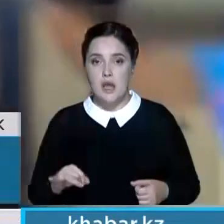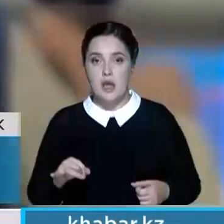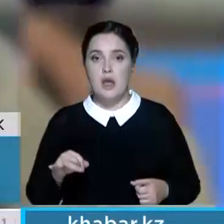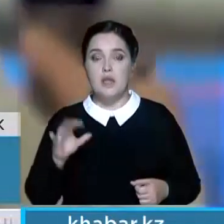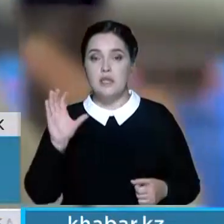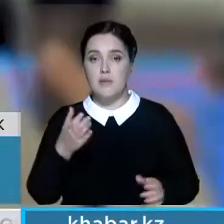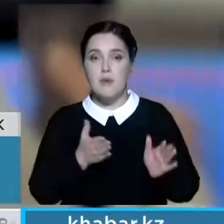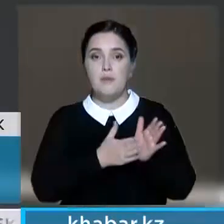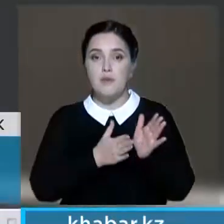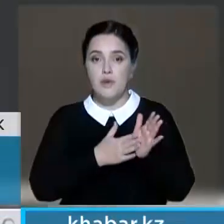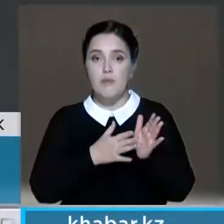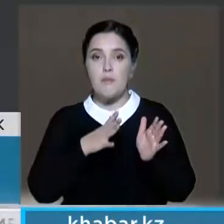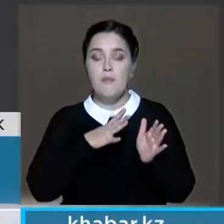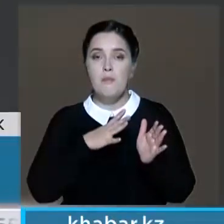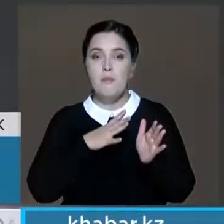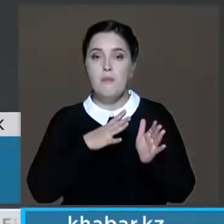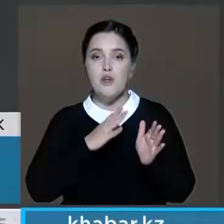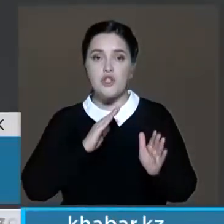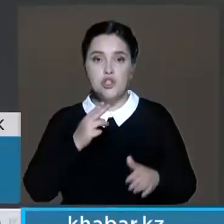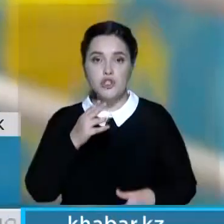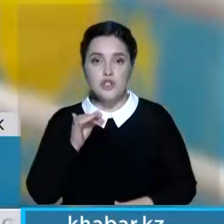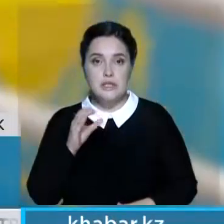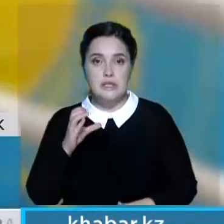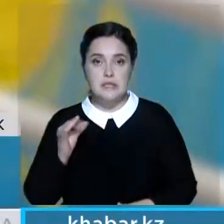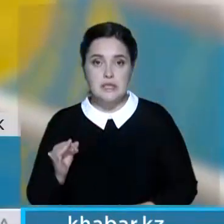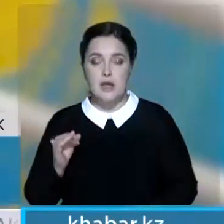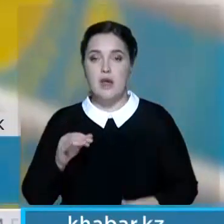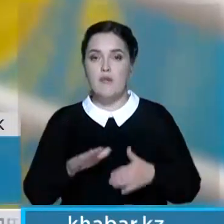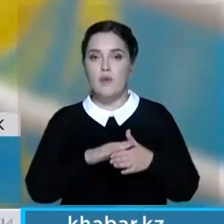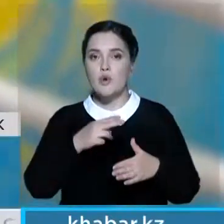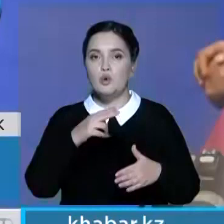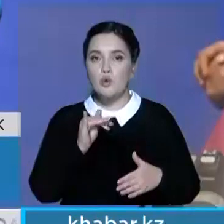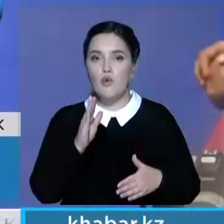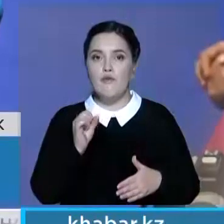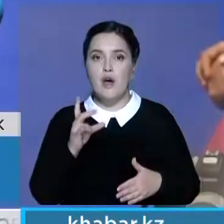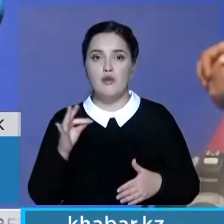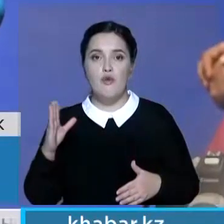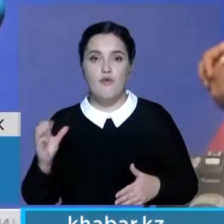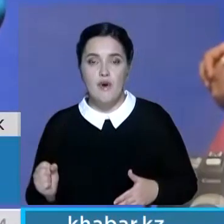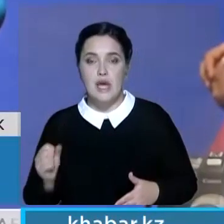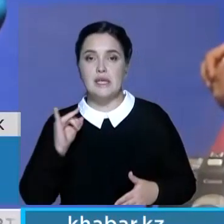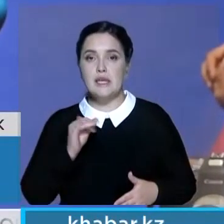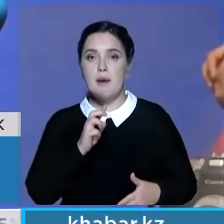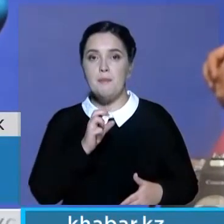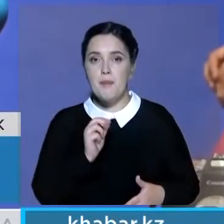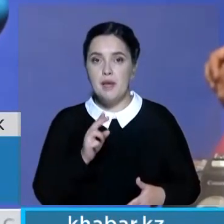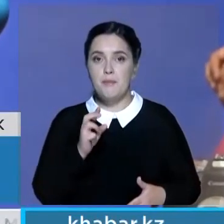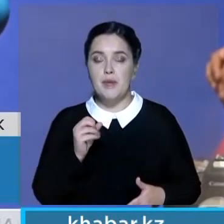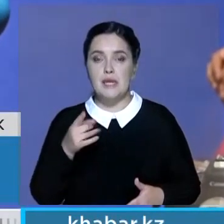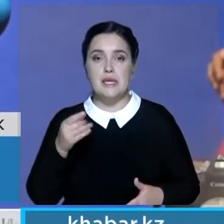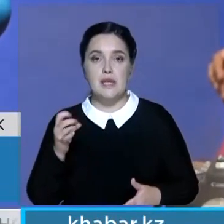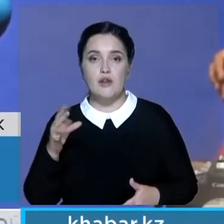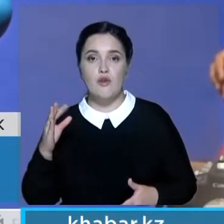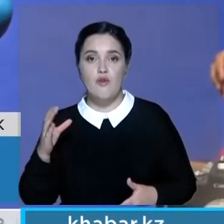Также сегодня серебряными призерами азиады стали джитсер Галина Дуванова и борец Жамиля Бакбергенова. На пьедестал